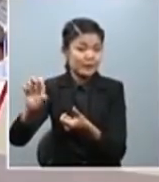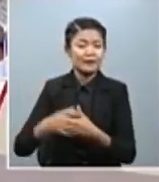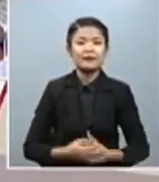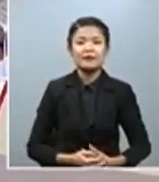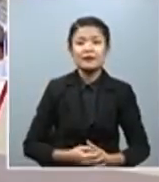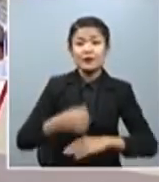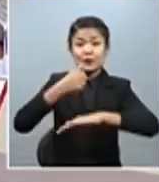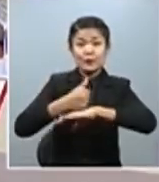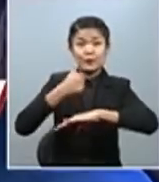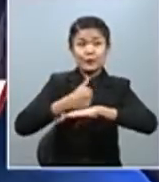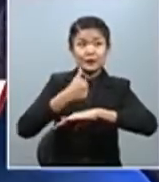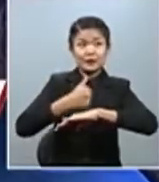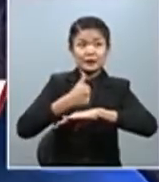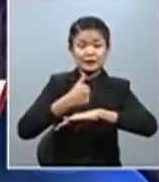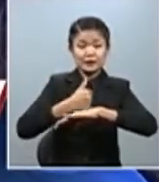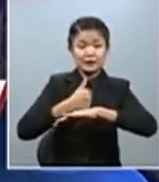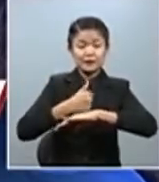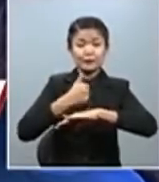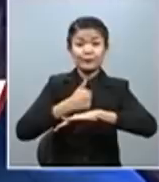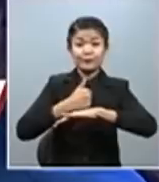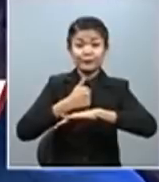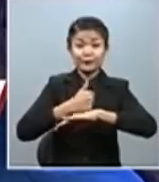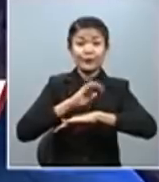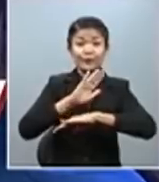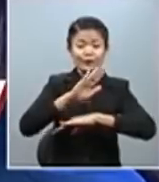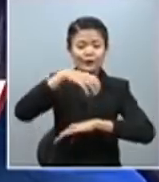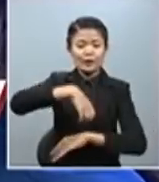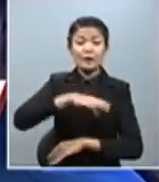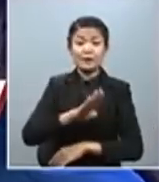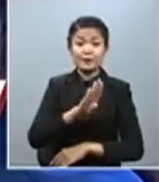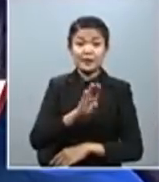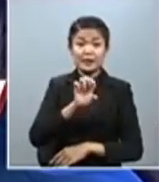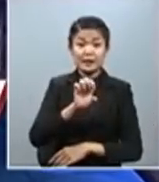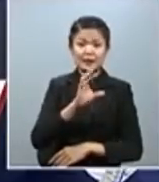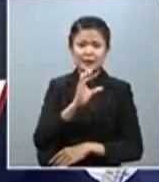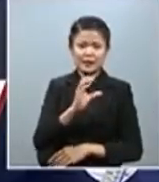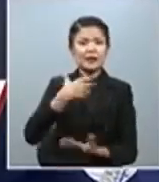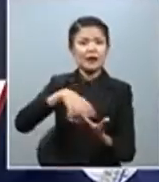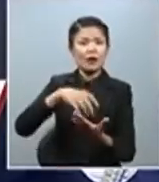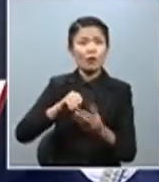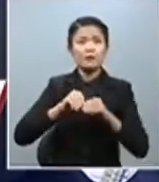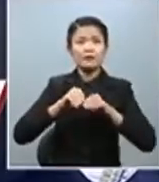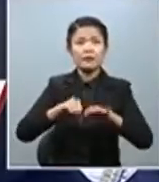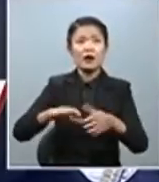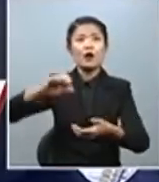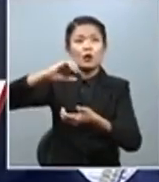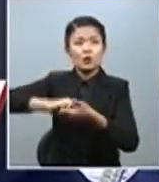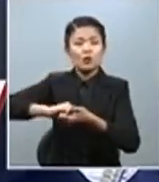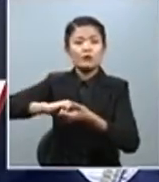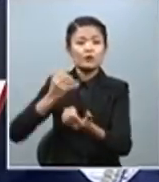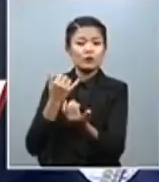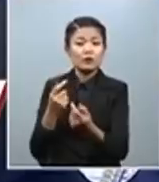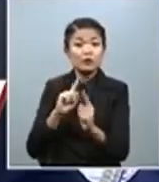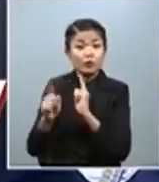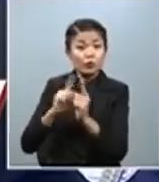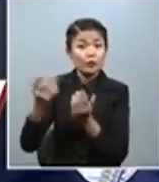ะผู้บริหารสายงานพาณิชย์บริษัท BEC World จำกัดมหาชนได้กล่าวถึงความร่วมมือครั้งนี้ว่านับเป็นข้อตกลงทางธุรกิจร่วม